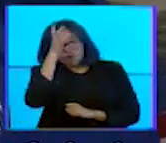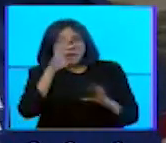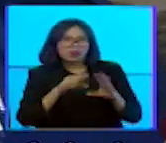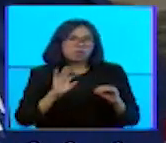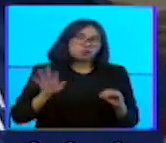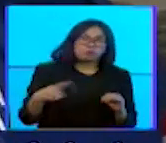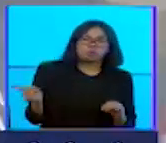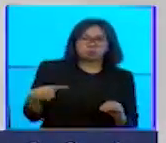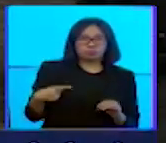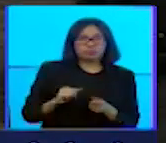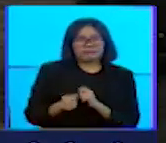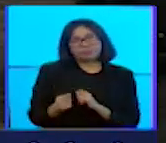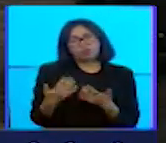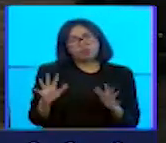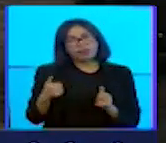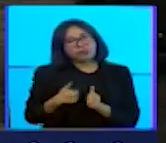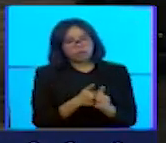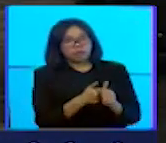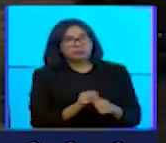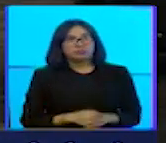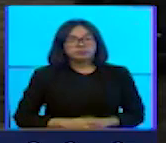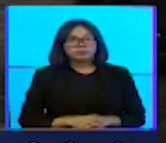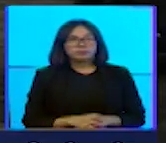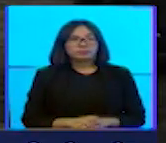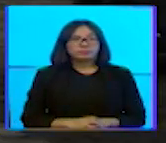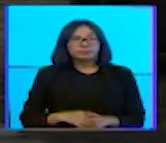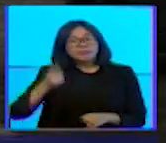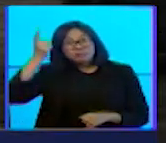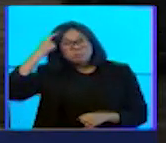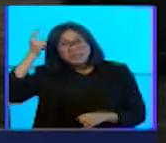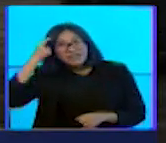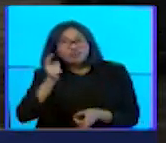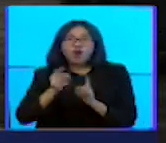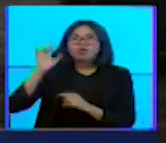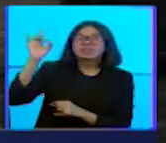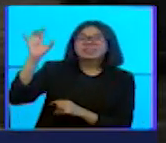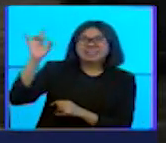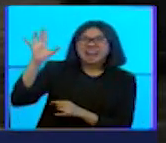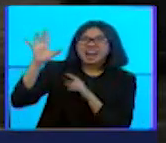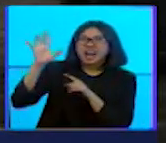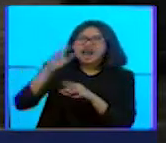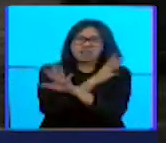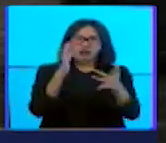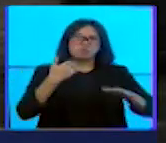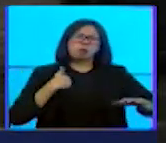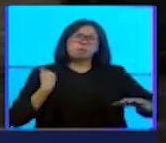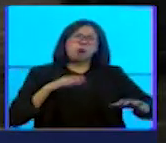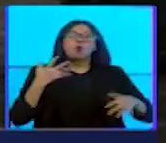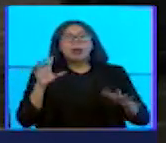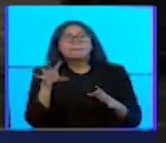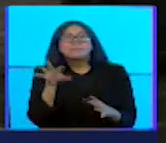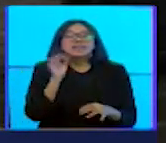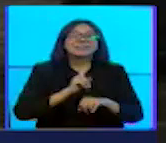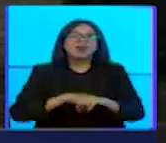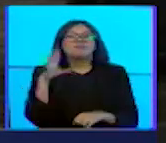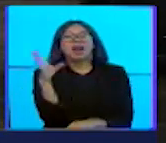melakukan antigen gitu. Ngiranya siang, ngiranya bakal rame kalau siang, jadi milihnya malam. Ya. Tapi menurut Mas Egy ini